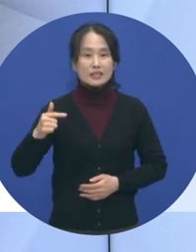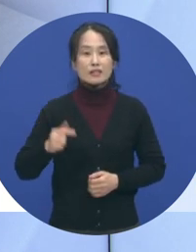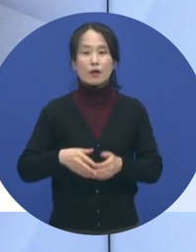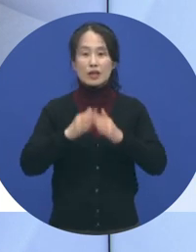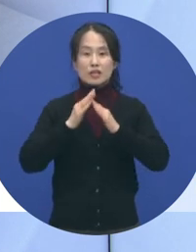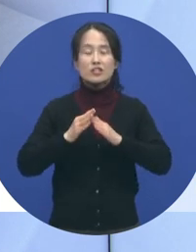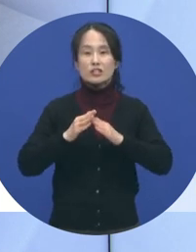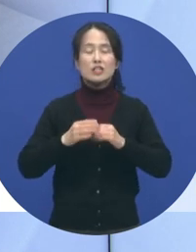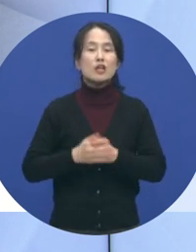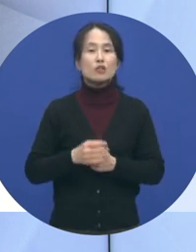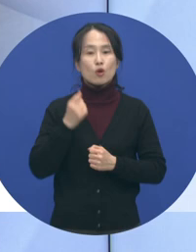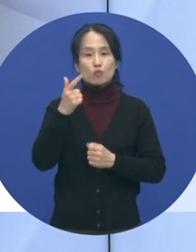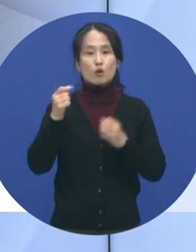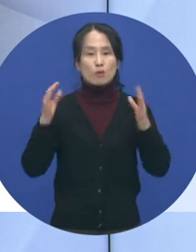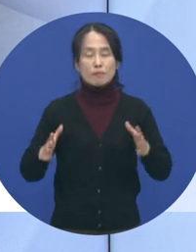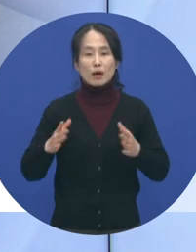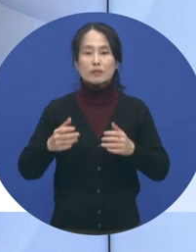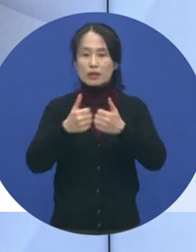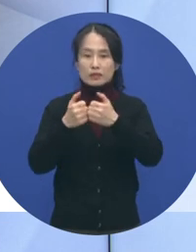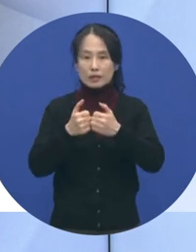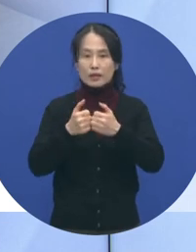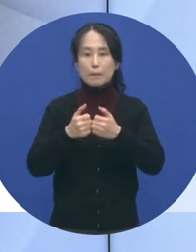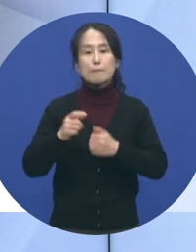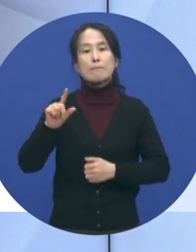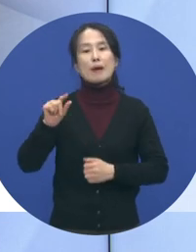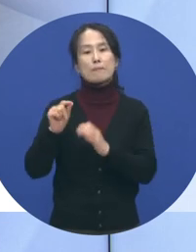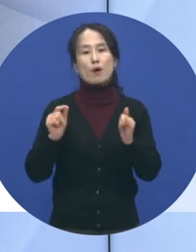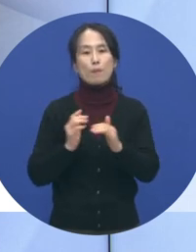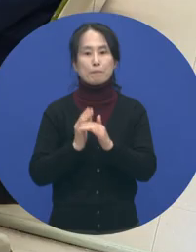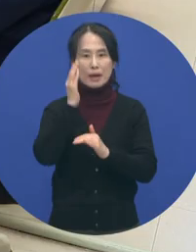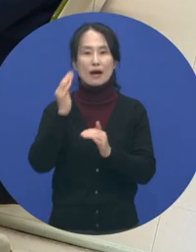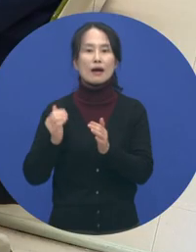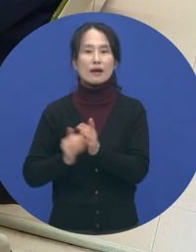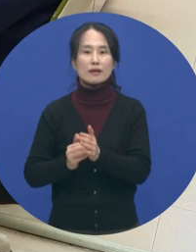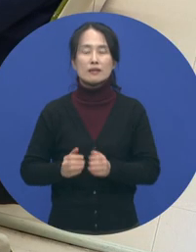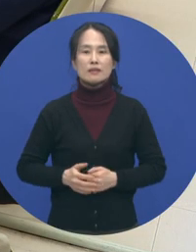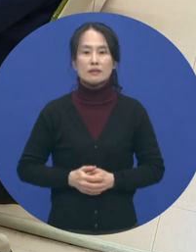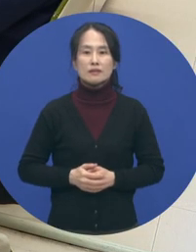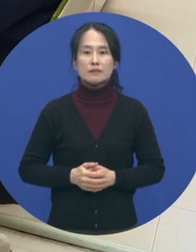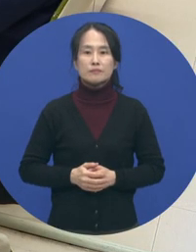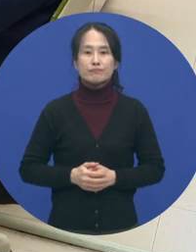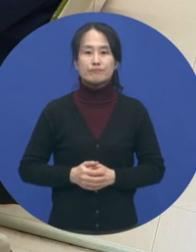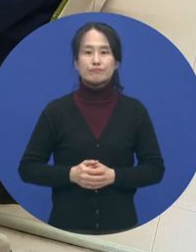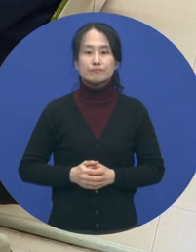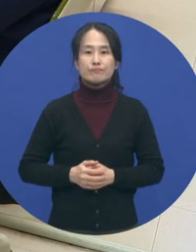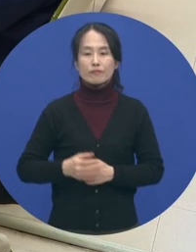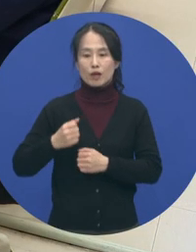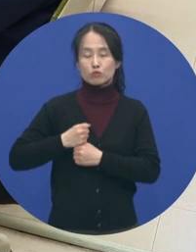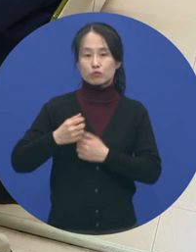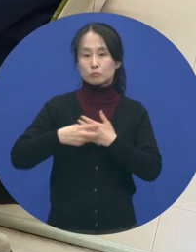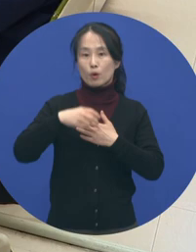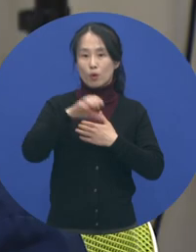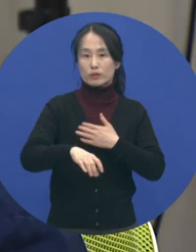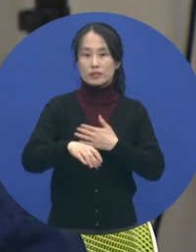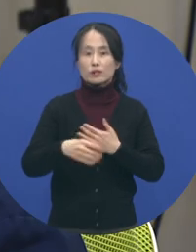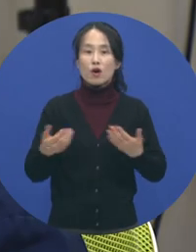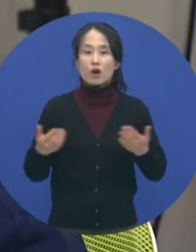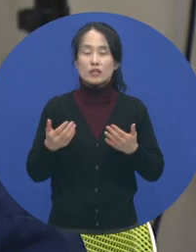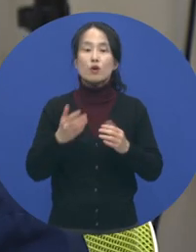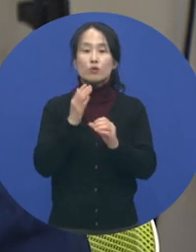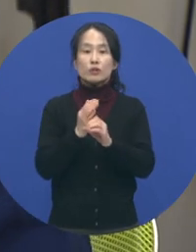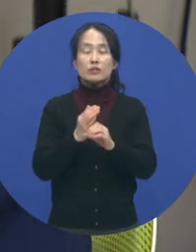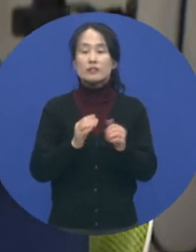1년 6개월 만에 상단 접수 만 명을 돌파했습니다 군 병원에서 임상 병리사 일하고 있는